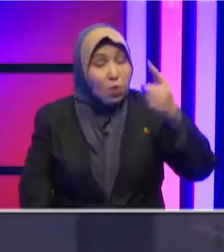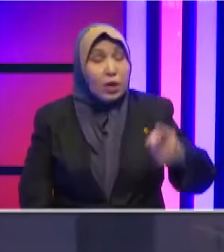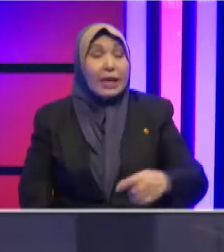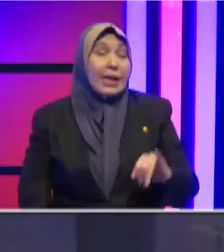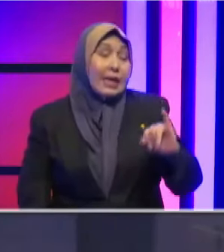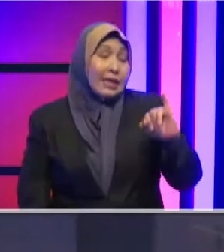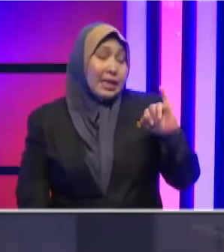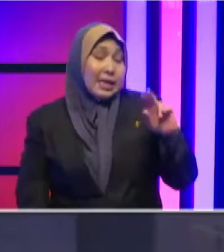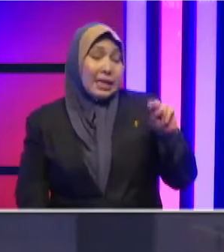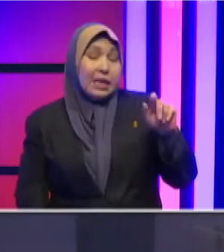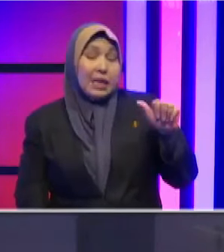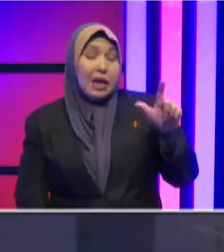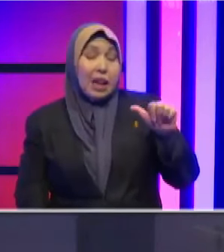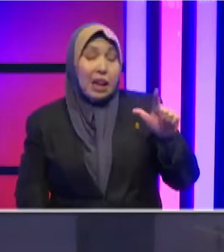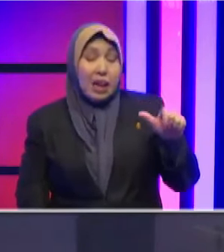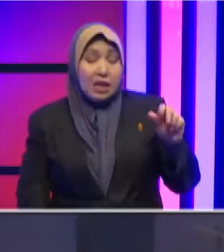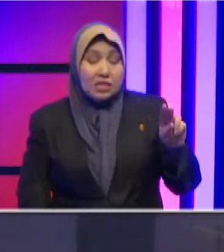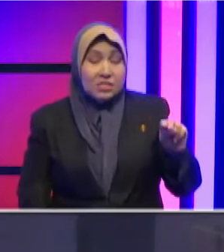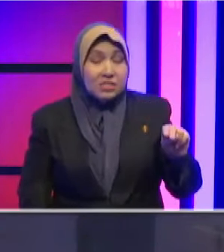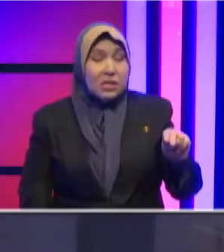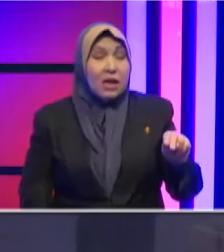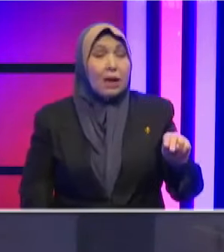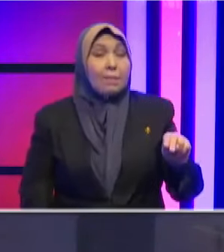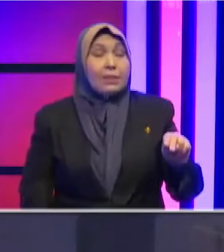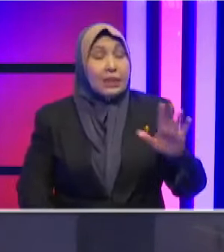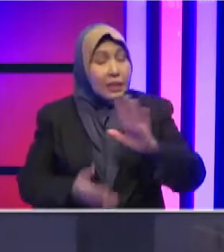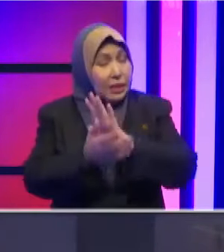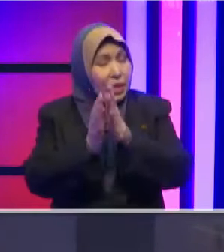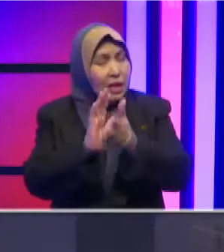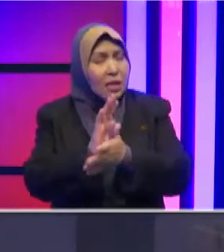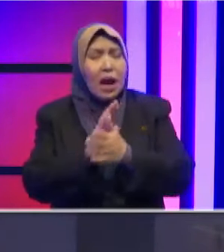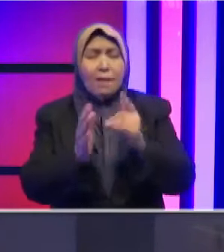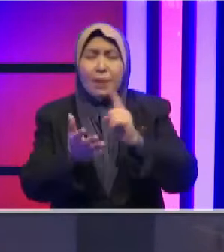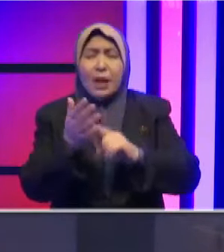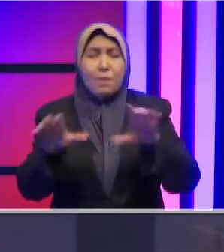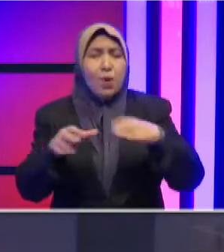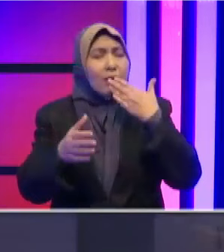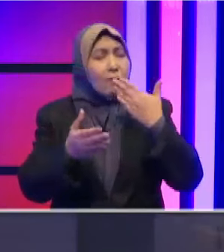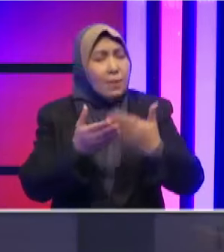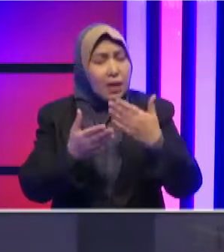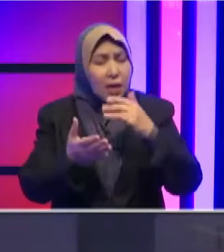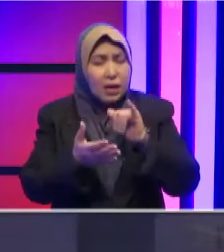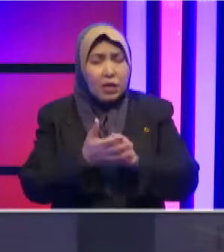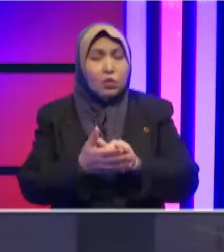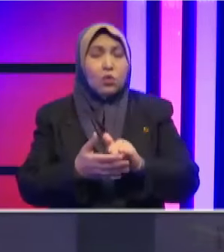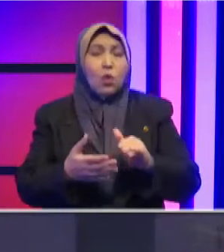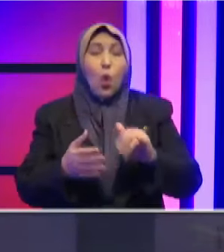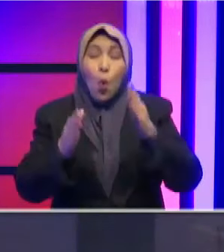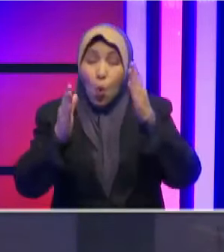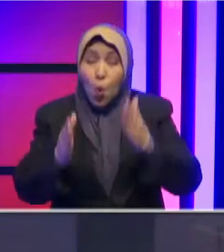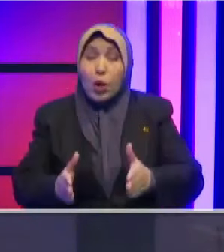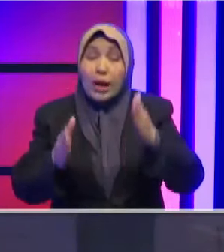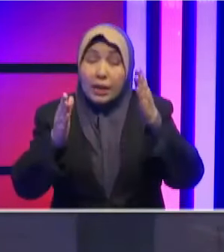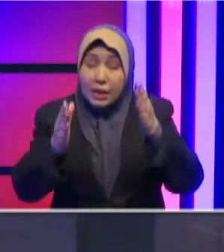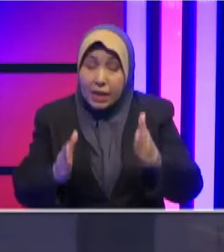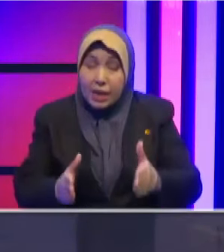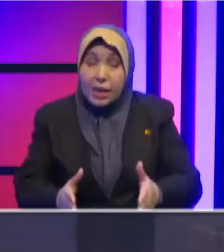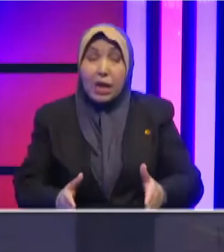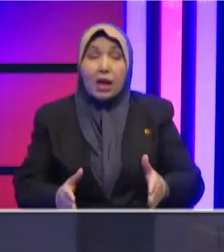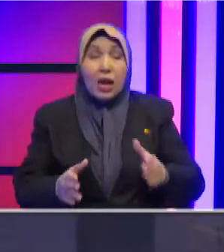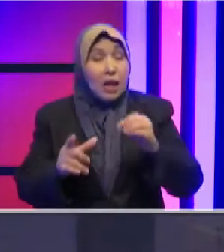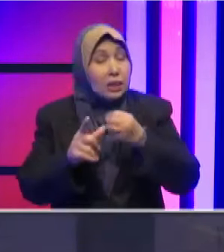innalladzina sabaqot lahum Min al-husna ulaika anha Muhammadun orang-orang yang